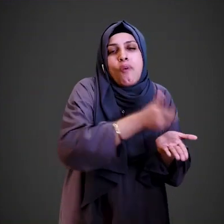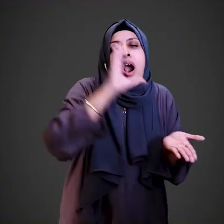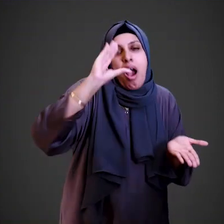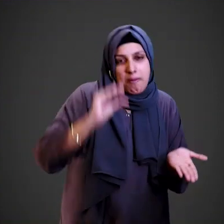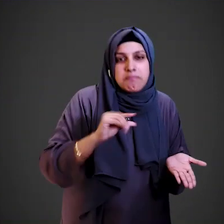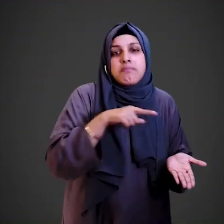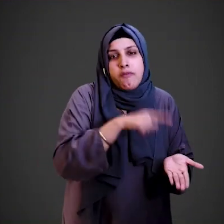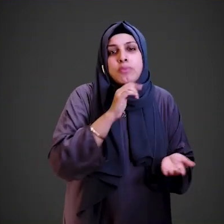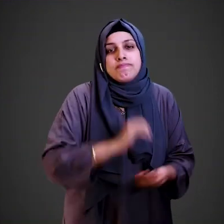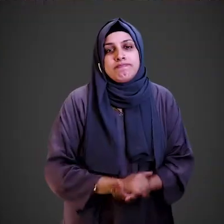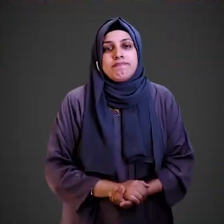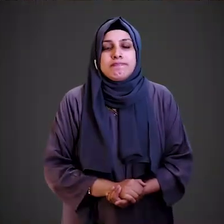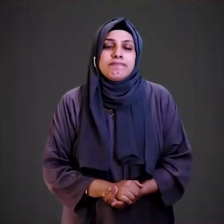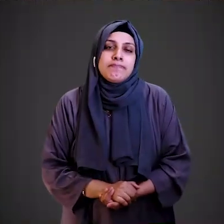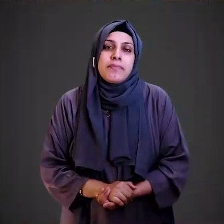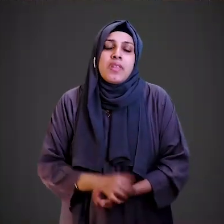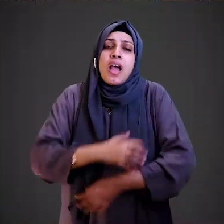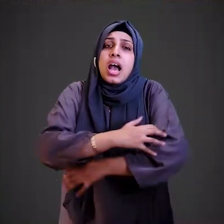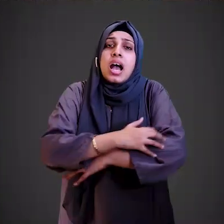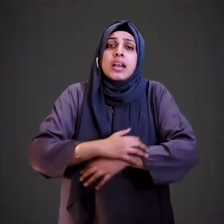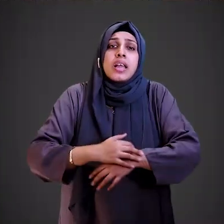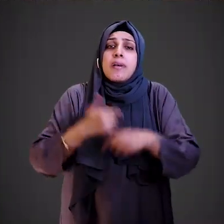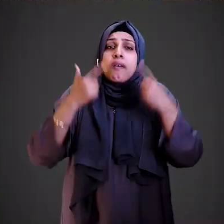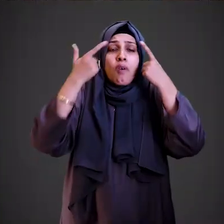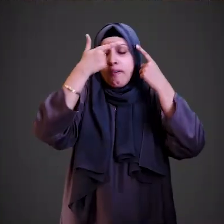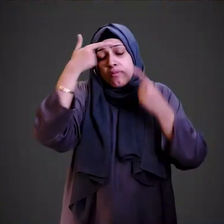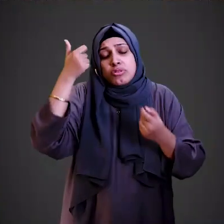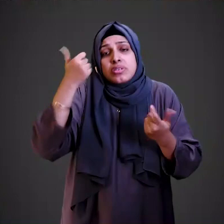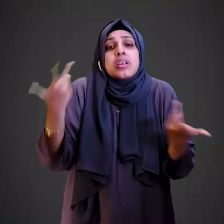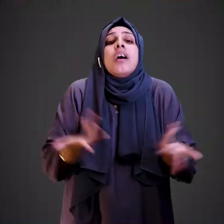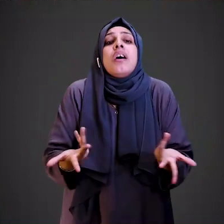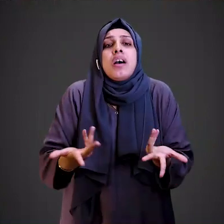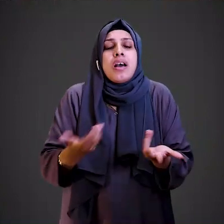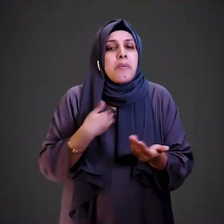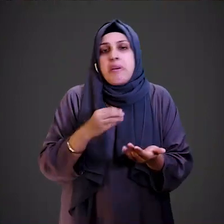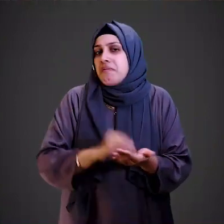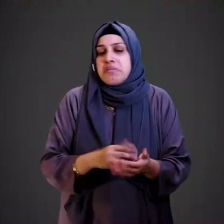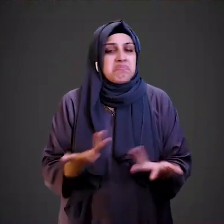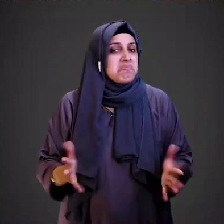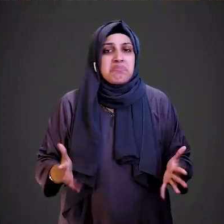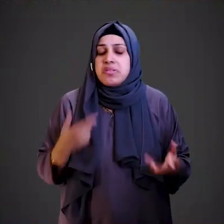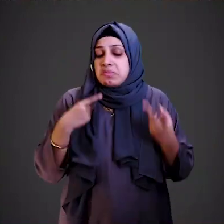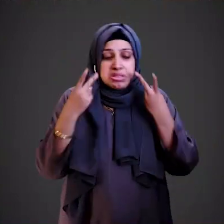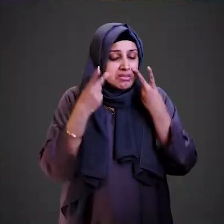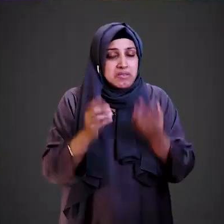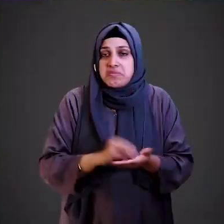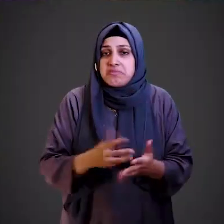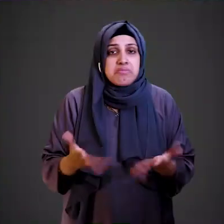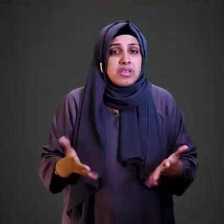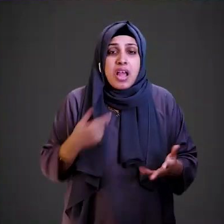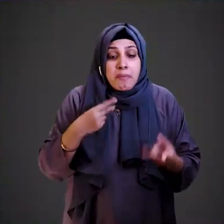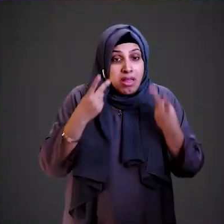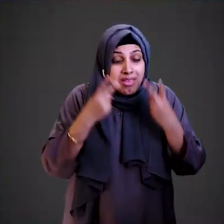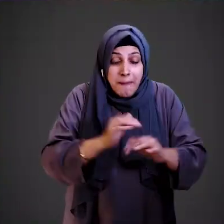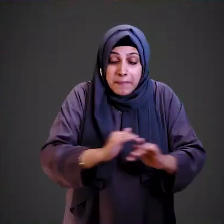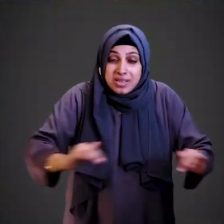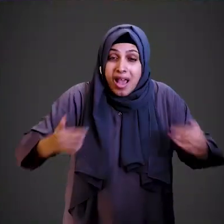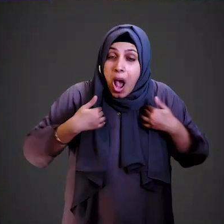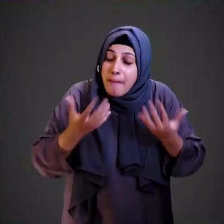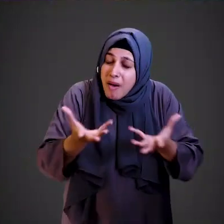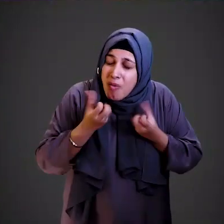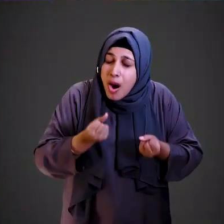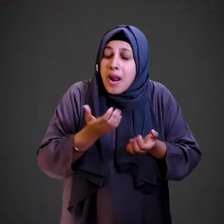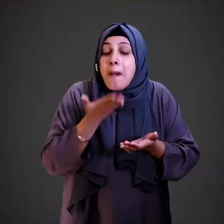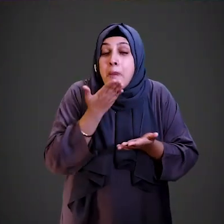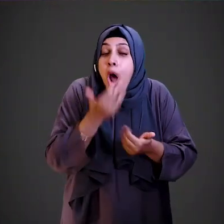مقابلتاً دیہی آبادی کی نسبت۔ غریب انسان کا کیا فیوچر ہوگا؟ میرے لحاظ سے تو کوئی فیوچر ان کا نہیں ہے۔ ہم اپنے بچوں کے لیے اتنا چاہتے ہیں کہ